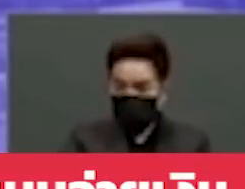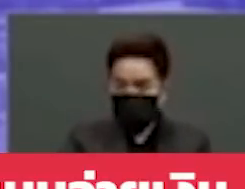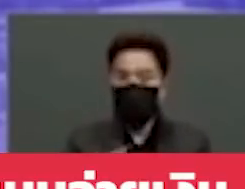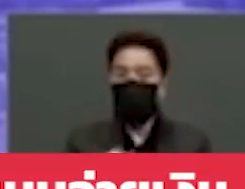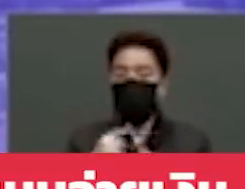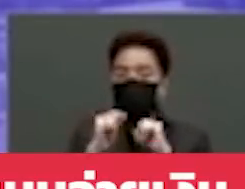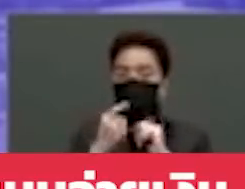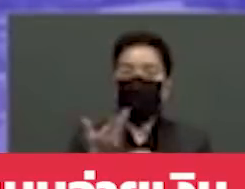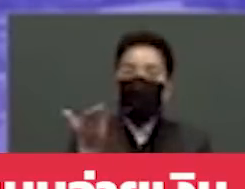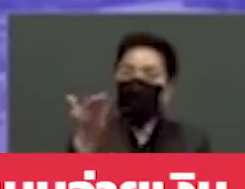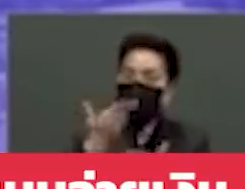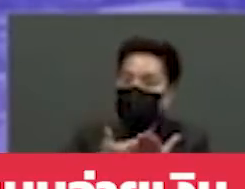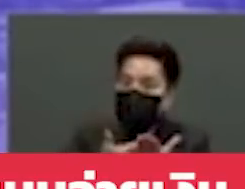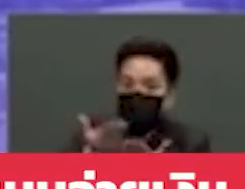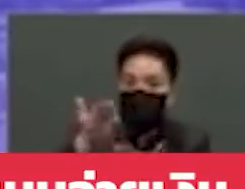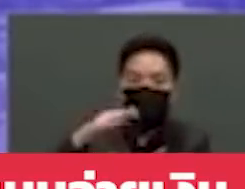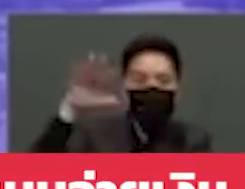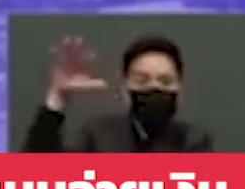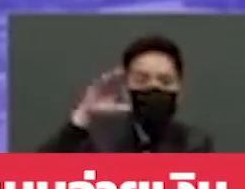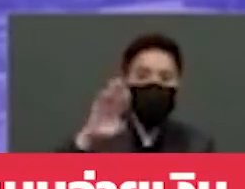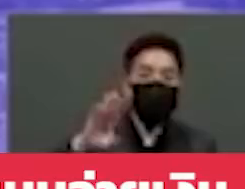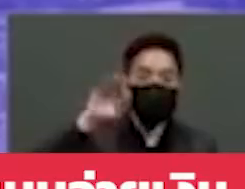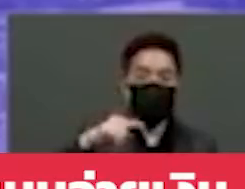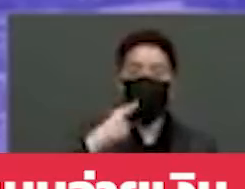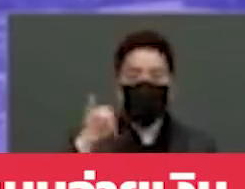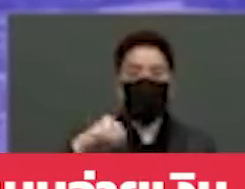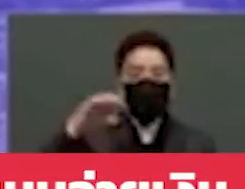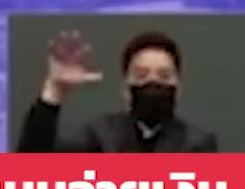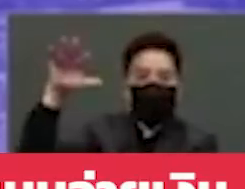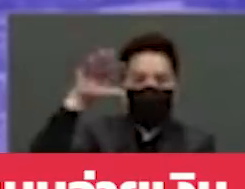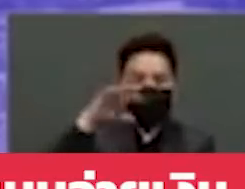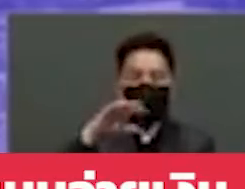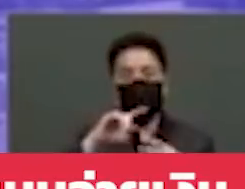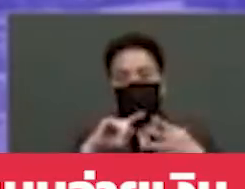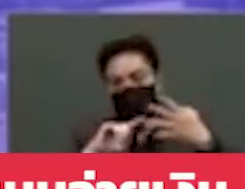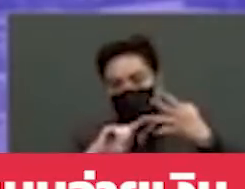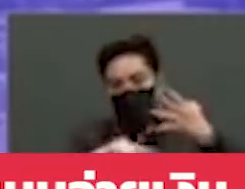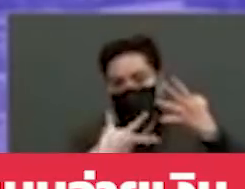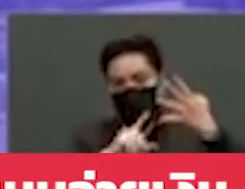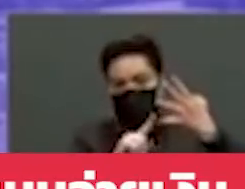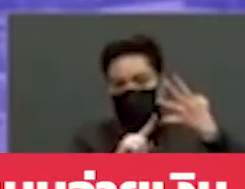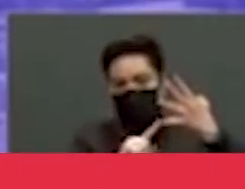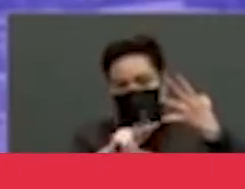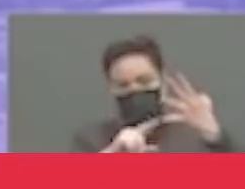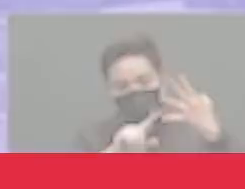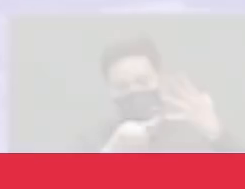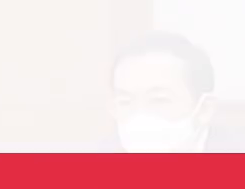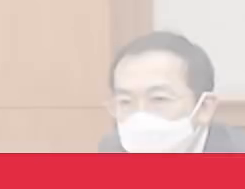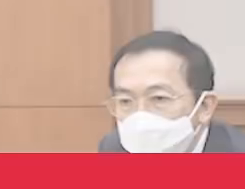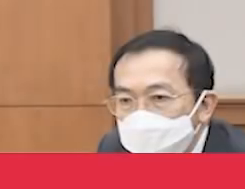รออีกนิดค่ะเนื่องจากใกล้จะถึงไตรมาส 4แล้วและยืนยันว่าจะไม่มีค่าใช้จ่ายใดๆ